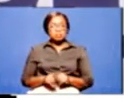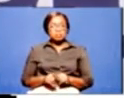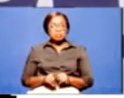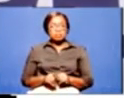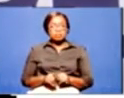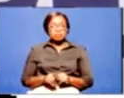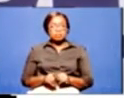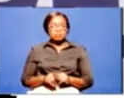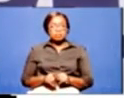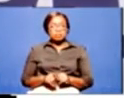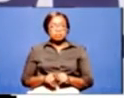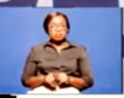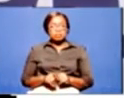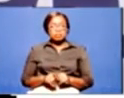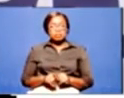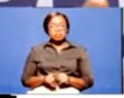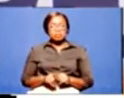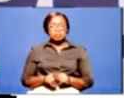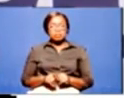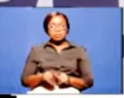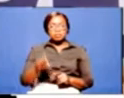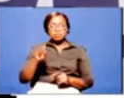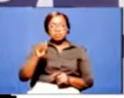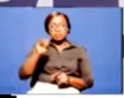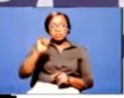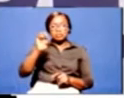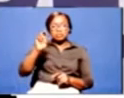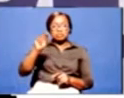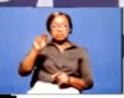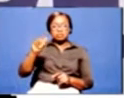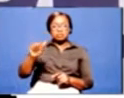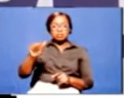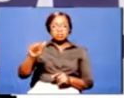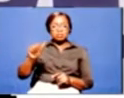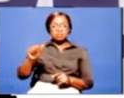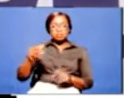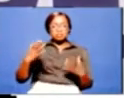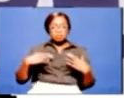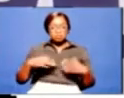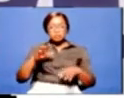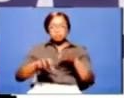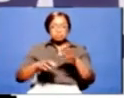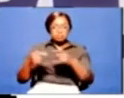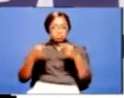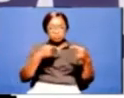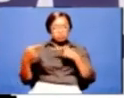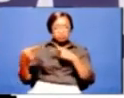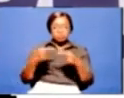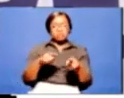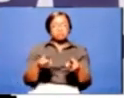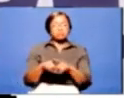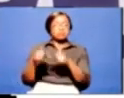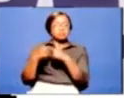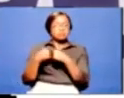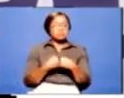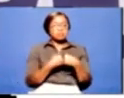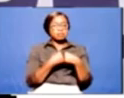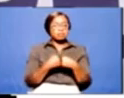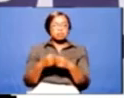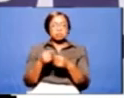ya Siana Ward ambaye pia kuna human wildlife conflict, pia kuna challenge, na sehemu